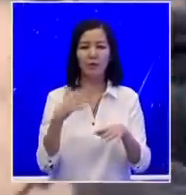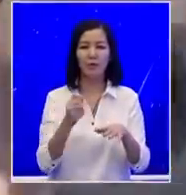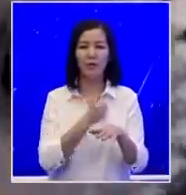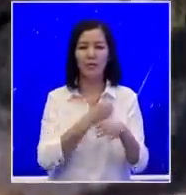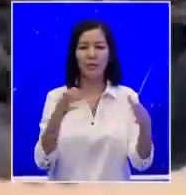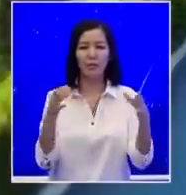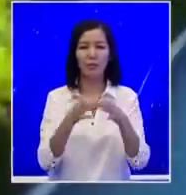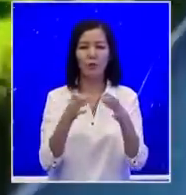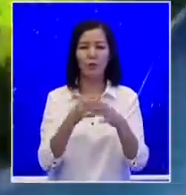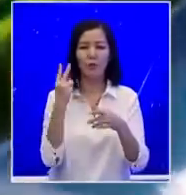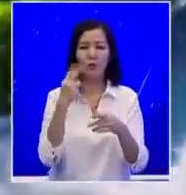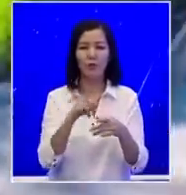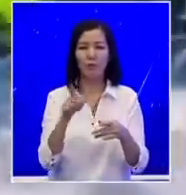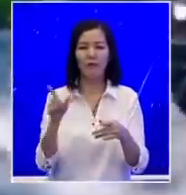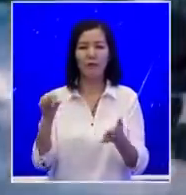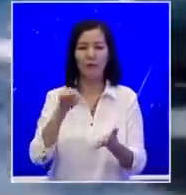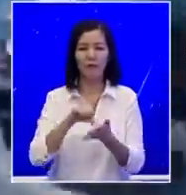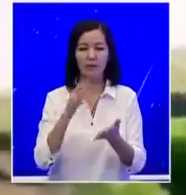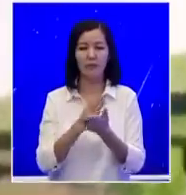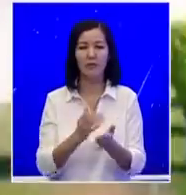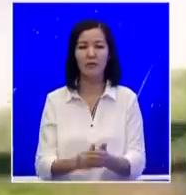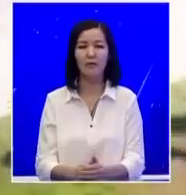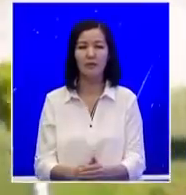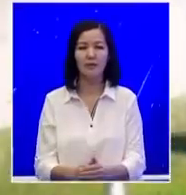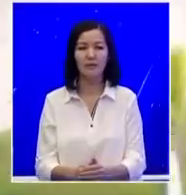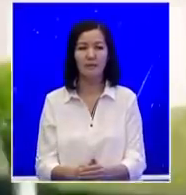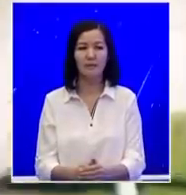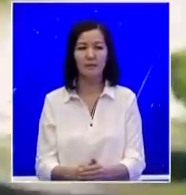әскери бөлімінің 20 жауынгері тартылды.